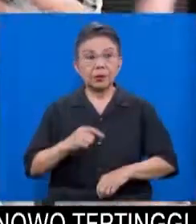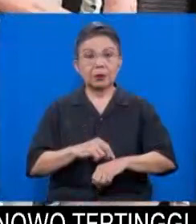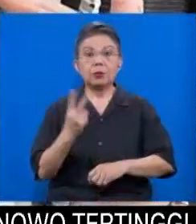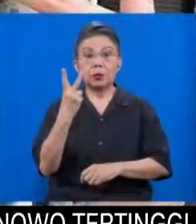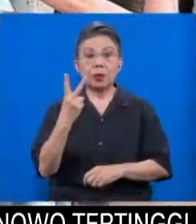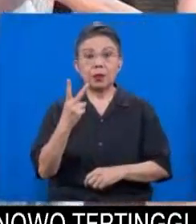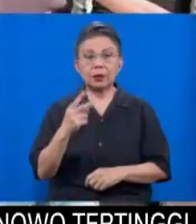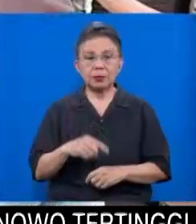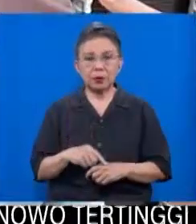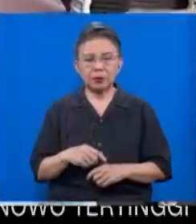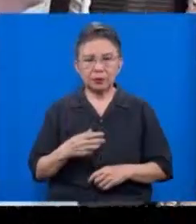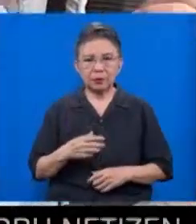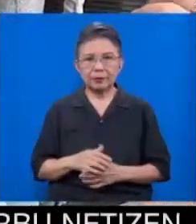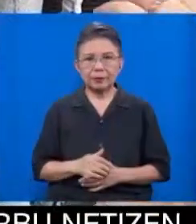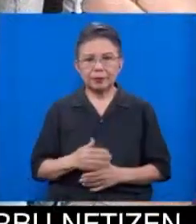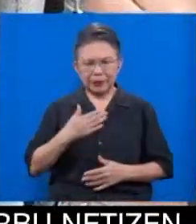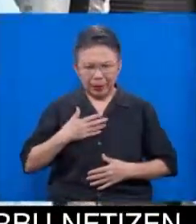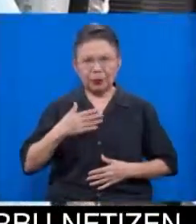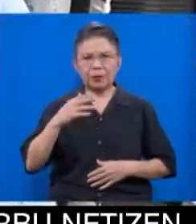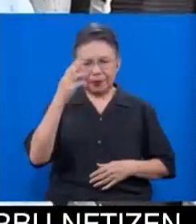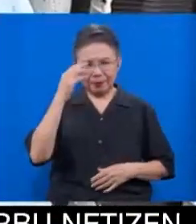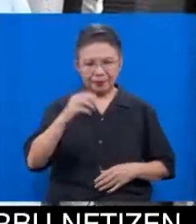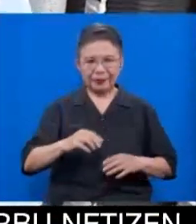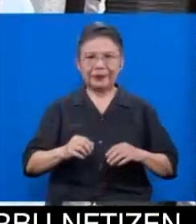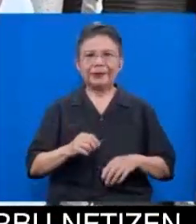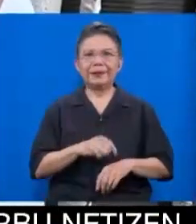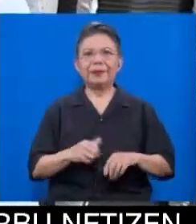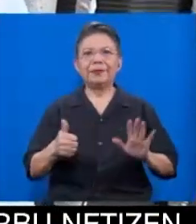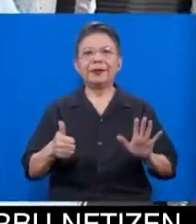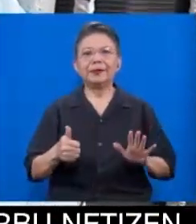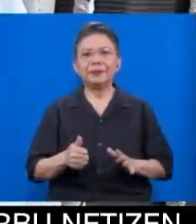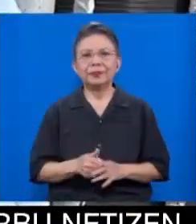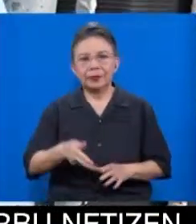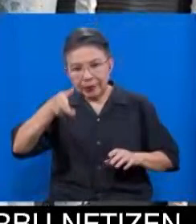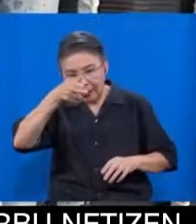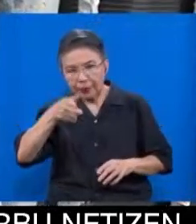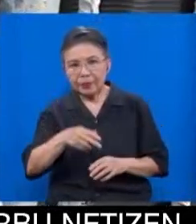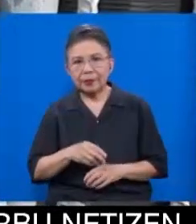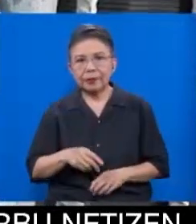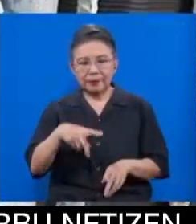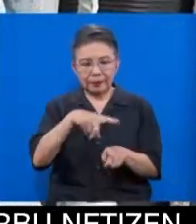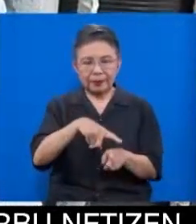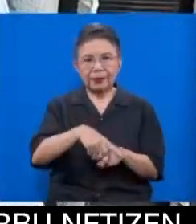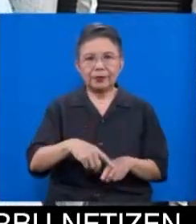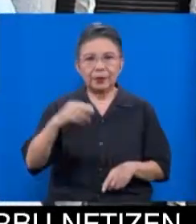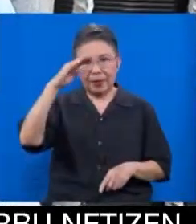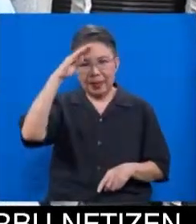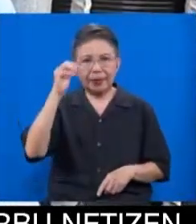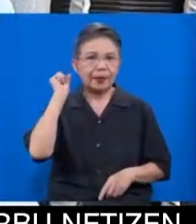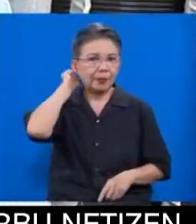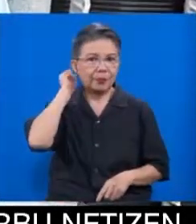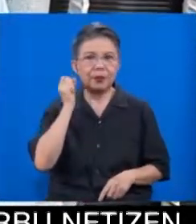Jam 2 diambil, tapi saya baru sadar pas jam 6 pas saya pulang. Suami istri sama anak, baru 3. Naik apa, Mbak? Naik motor.